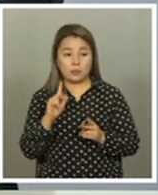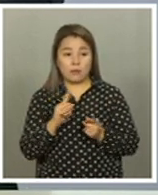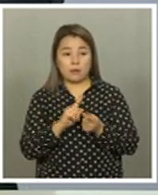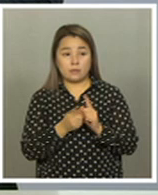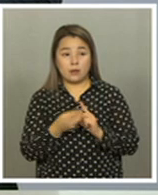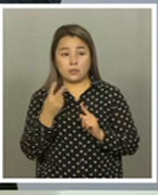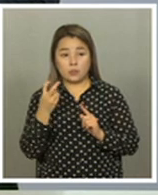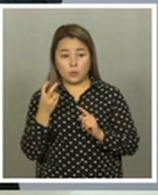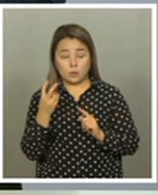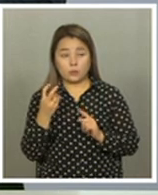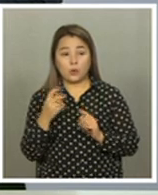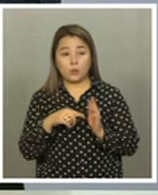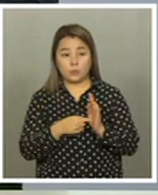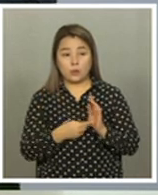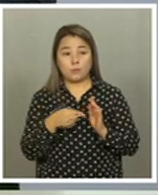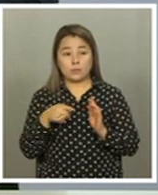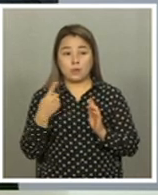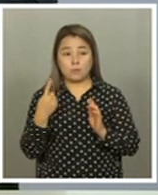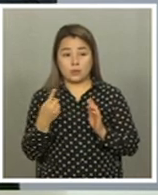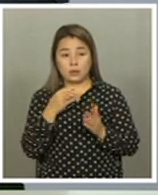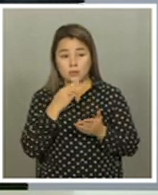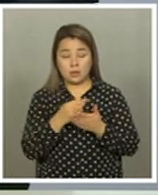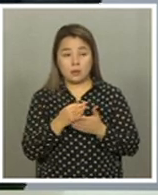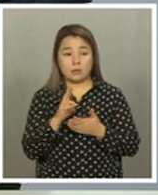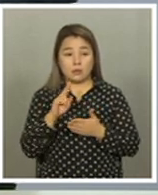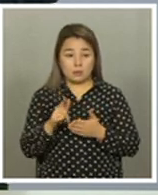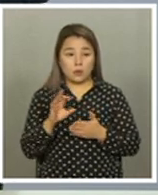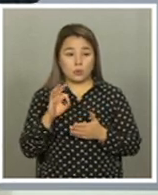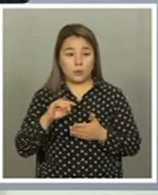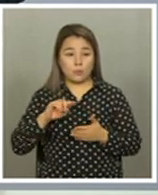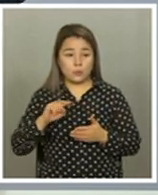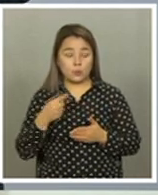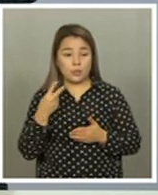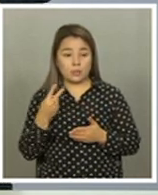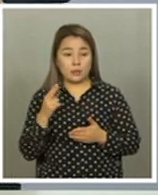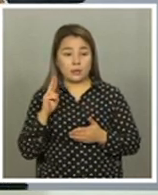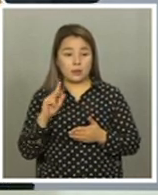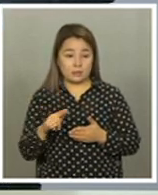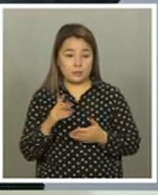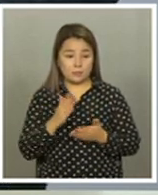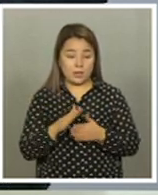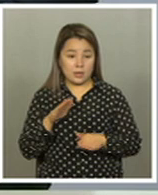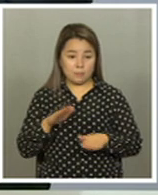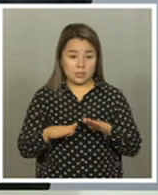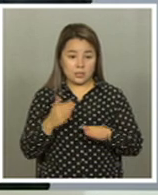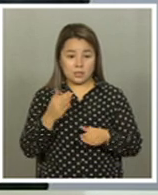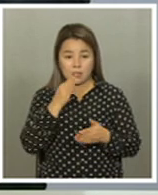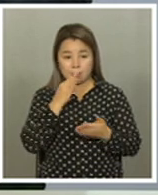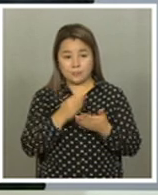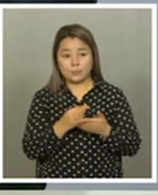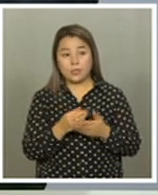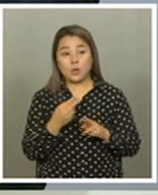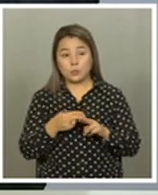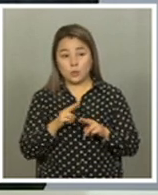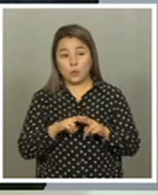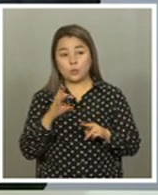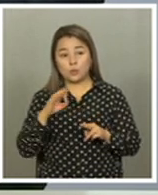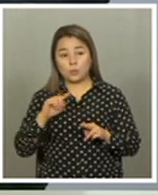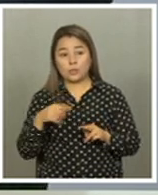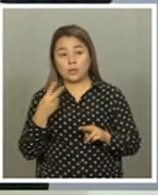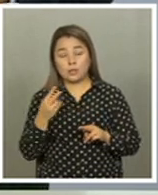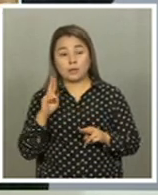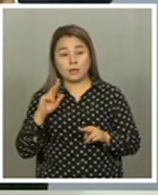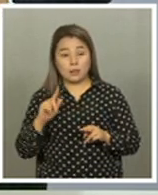көбейтеміз 1001 килограммға. Тең болады 0,12 килограмм гыртасының массасы бұл. Енді осы 0,12